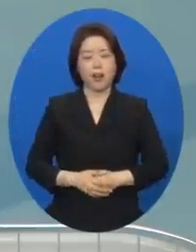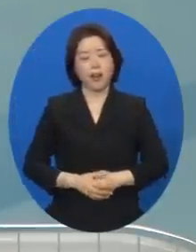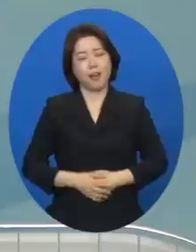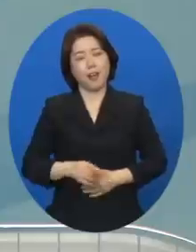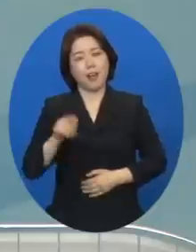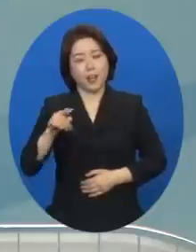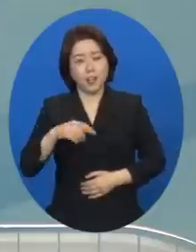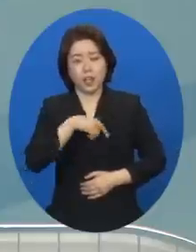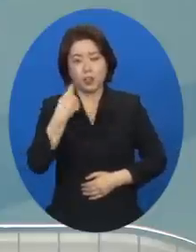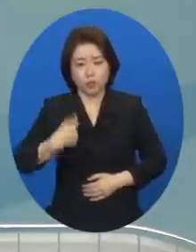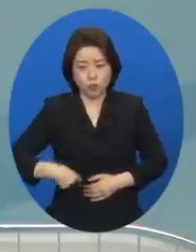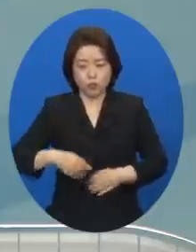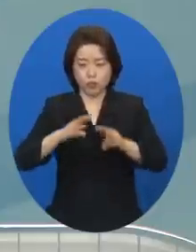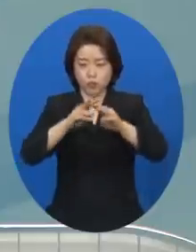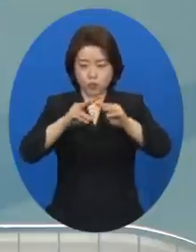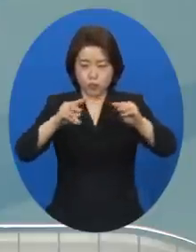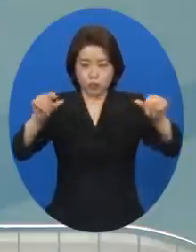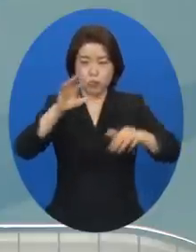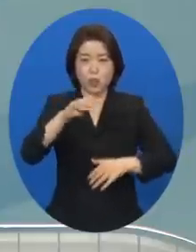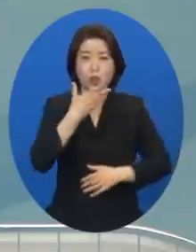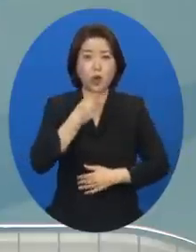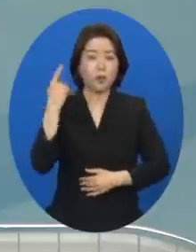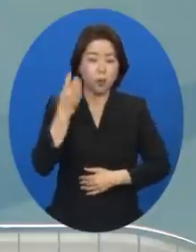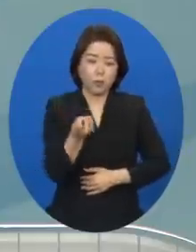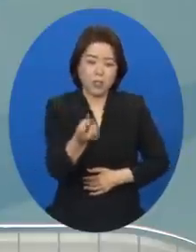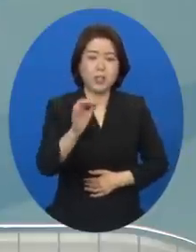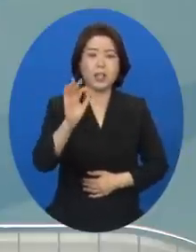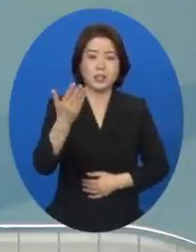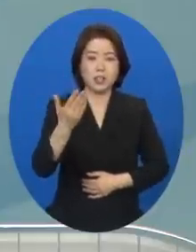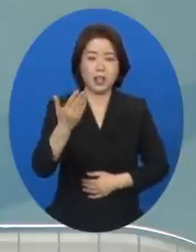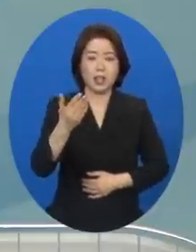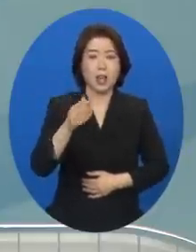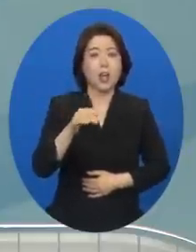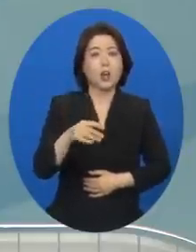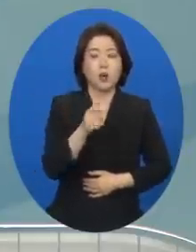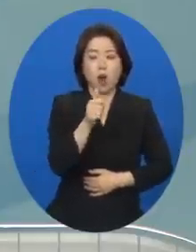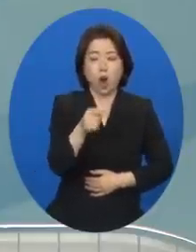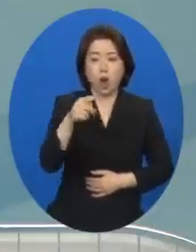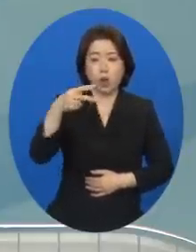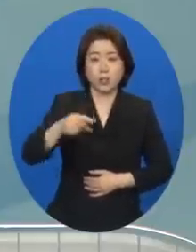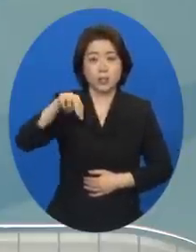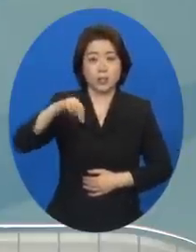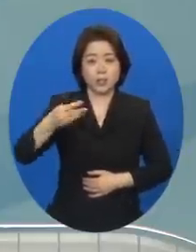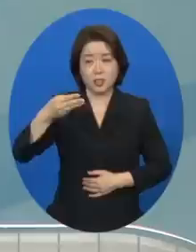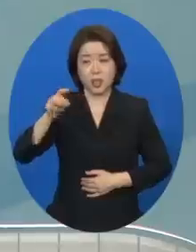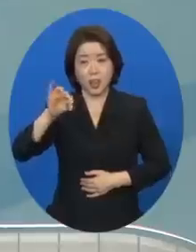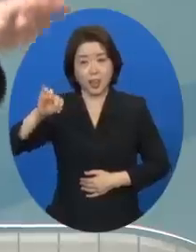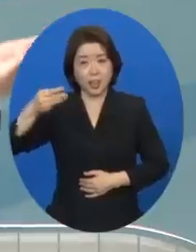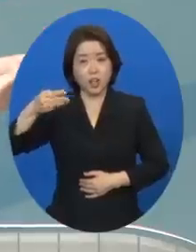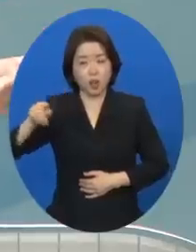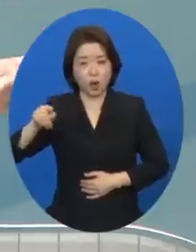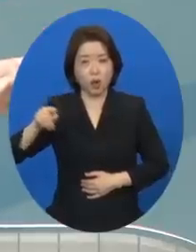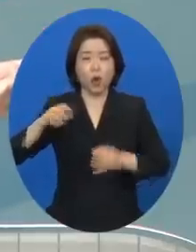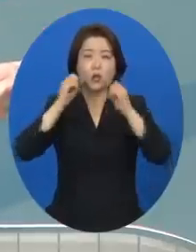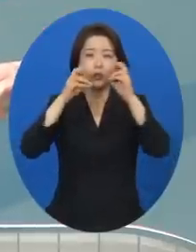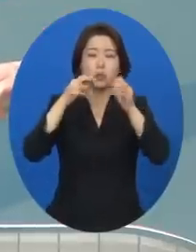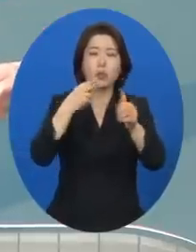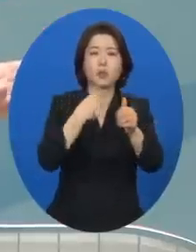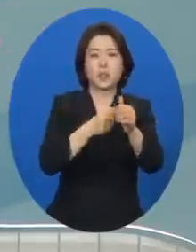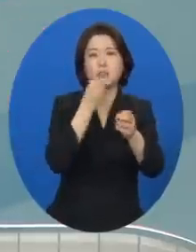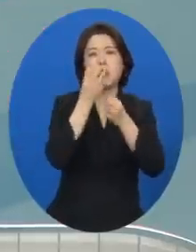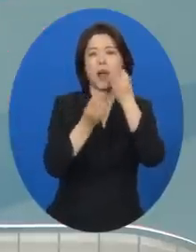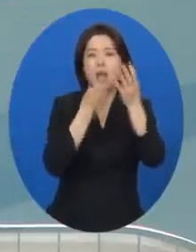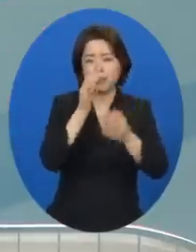대륙의 복음의 씨앗이 된 허드슨 테일러 선교사 의 간증 이에요 우리도 마찬가지예요